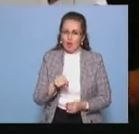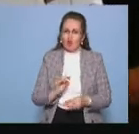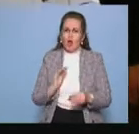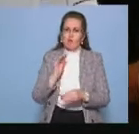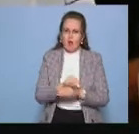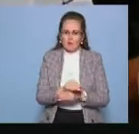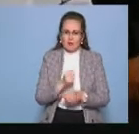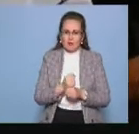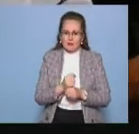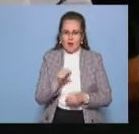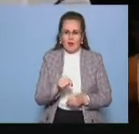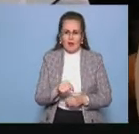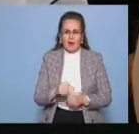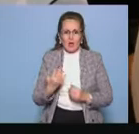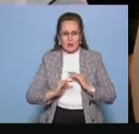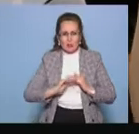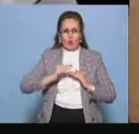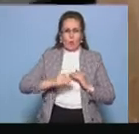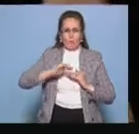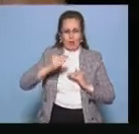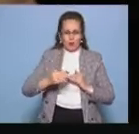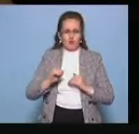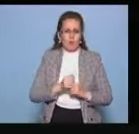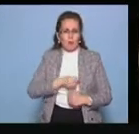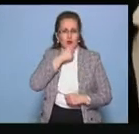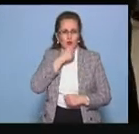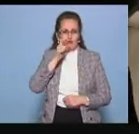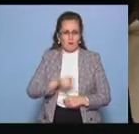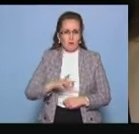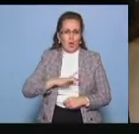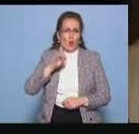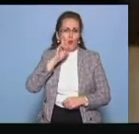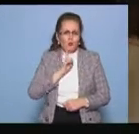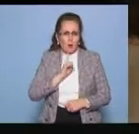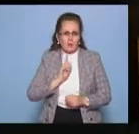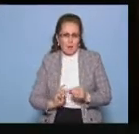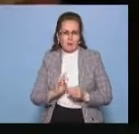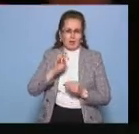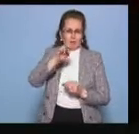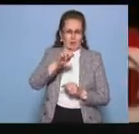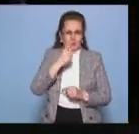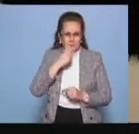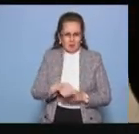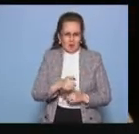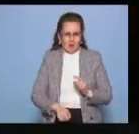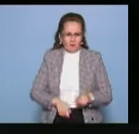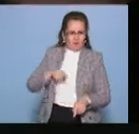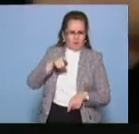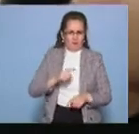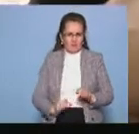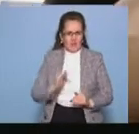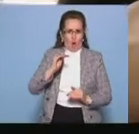добавочно сделать какую-то ступеньку для того, чтобы пожилому человеку можно было удобно подниматься. Вот посмотрите, даже мне